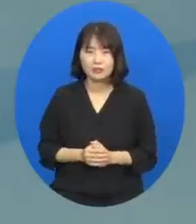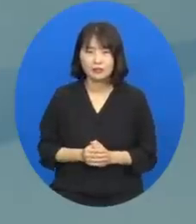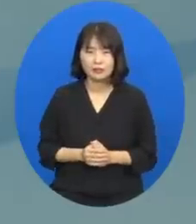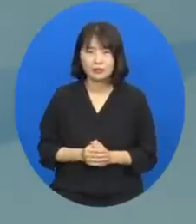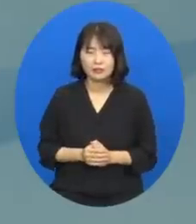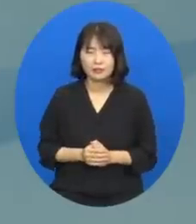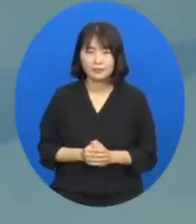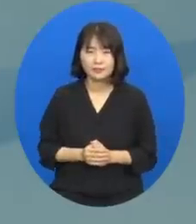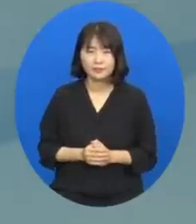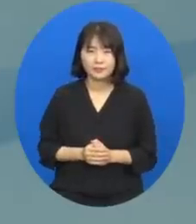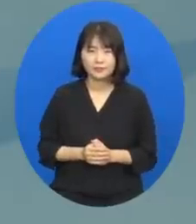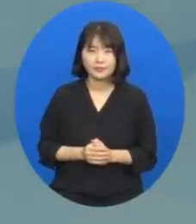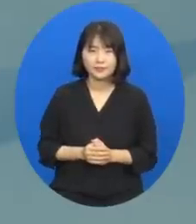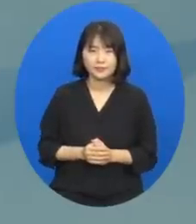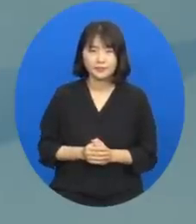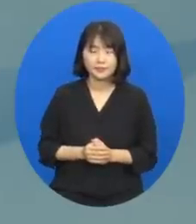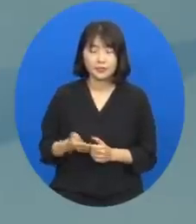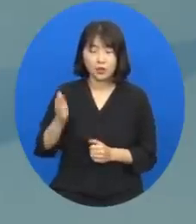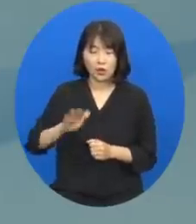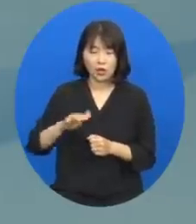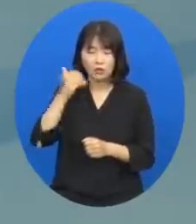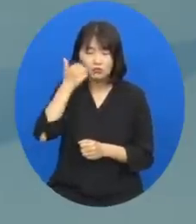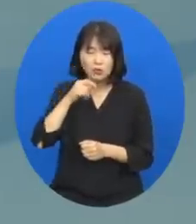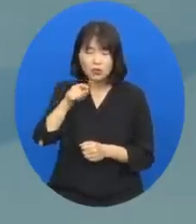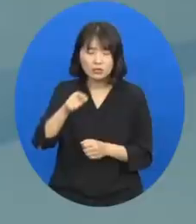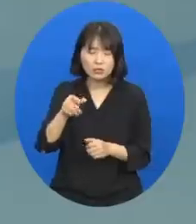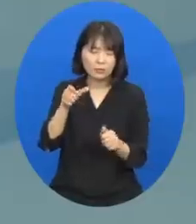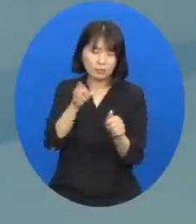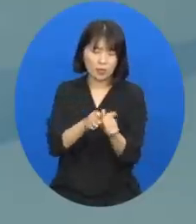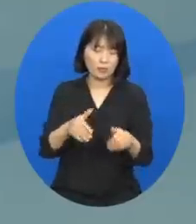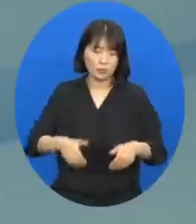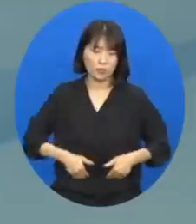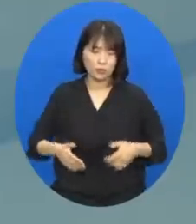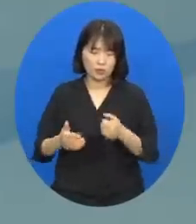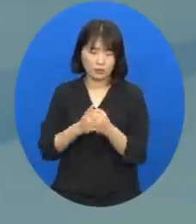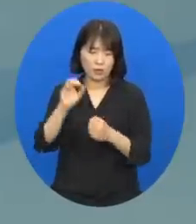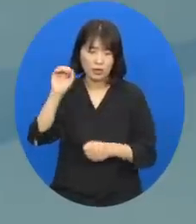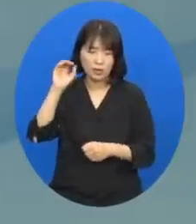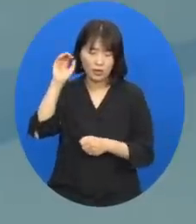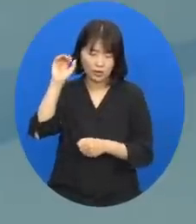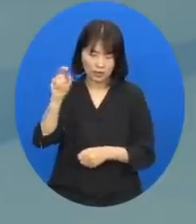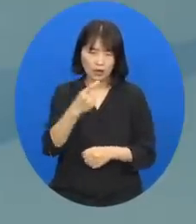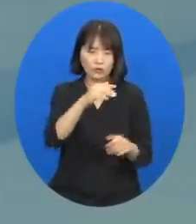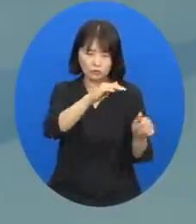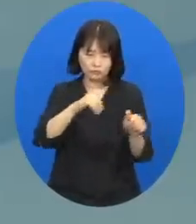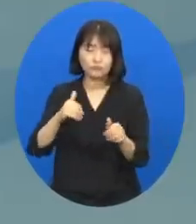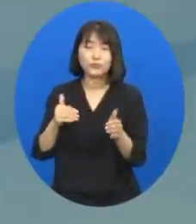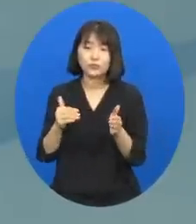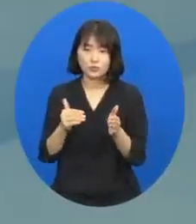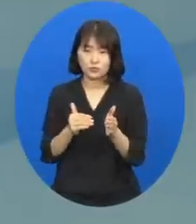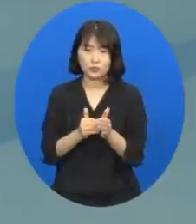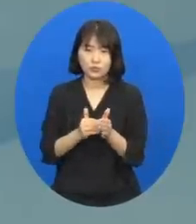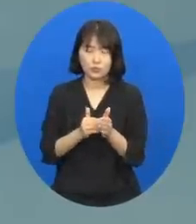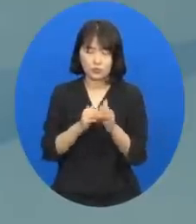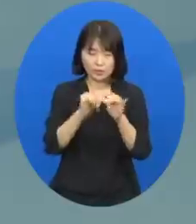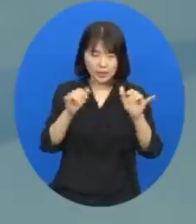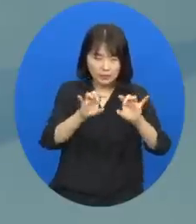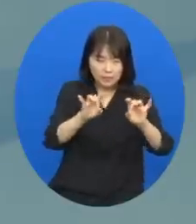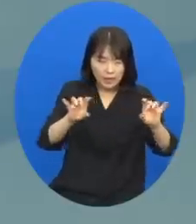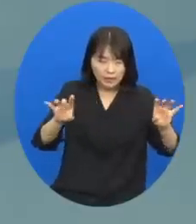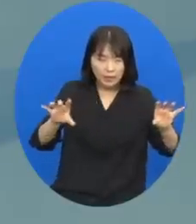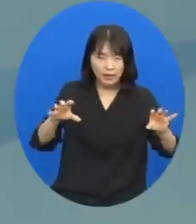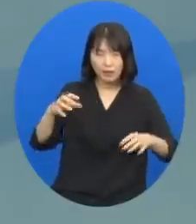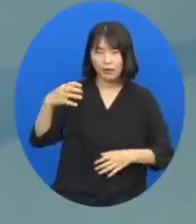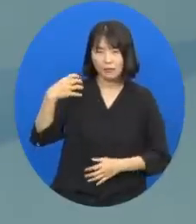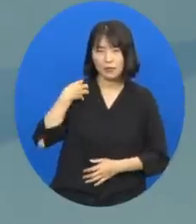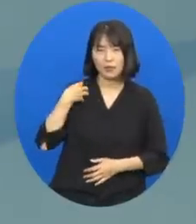해야 됩니까 하는 다윗을 부르신 것이죠 한 나라의 각각의 역할에 다 다르다는 거예요 그러니까 우리는